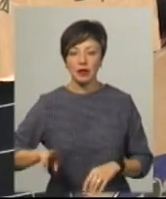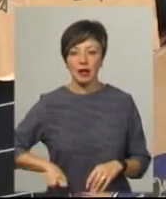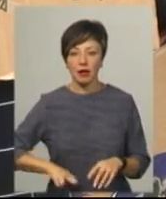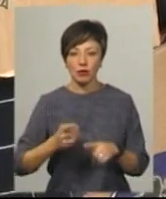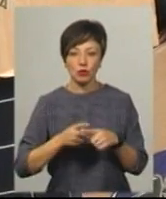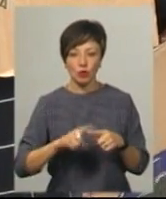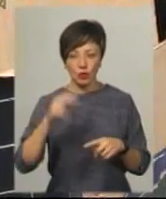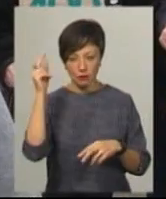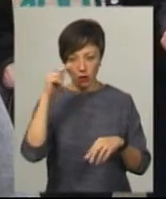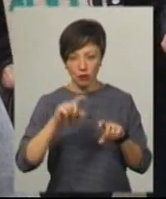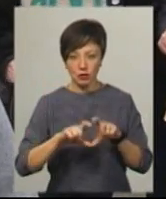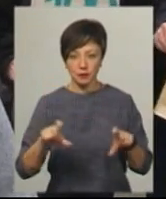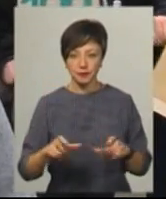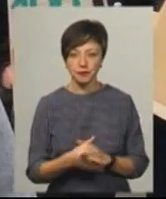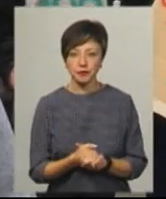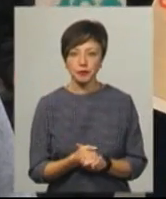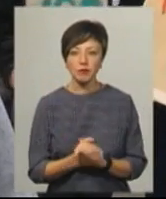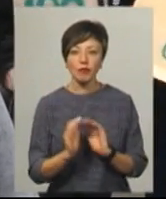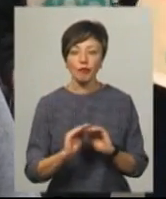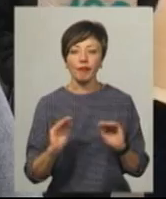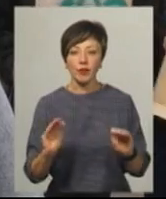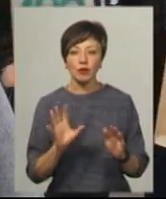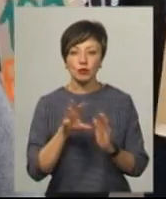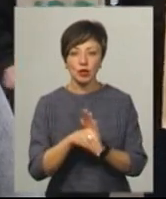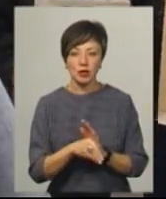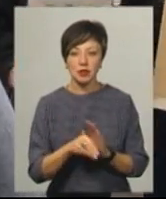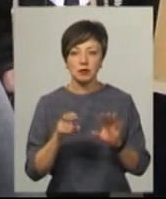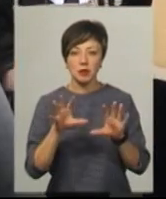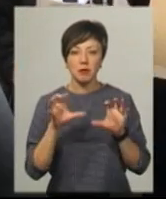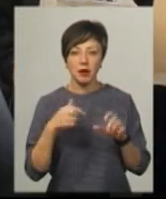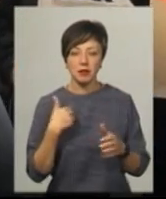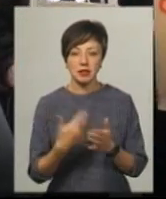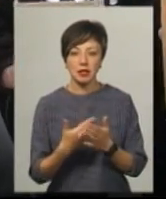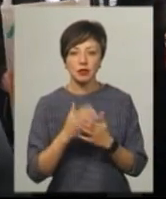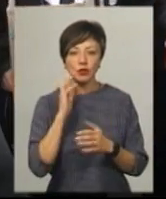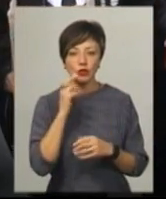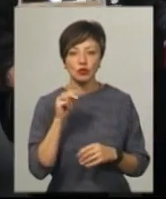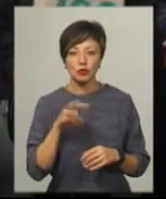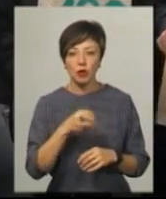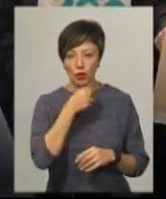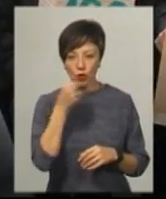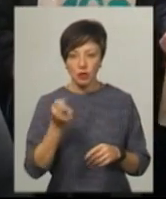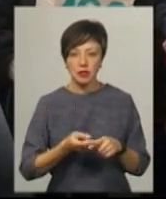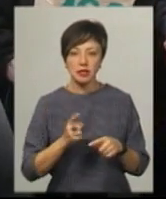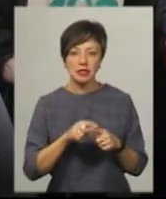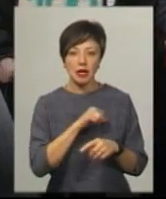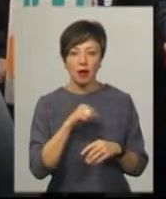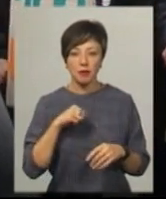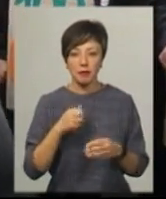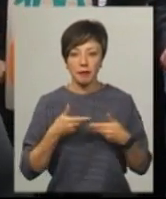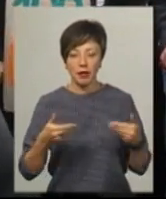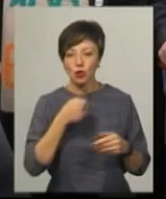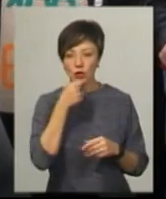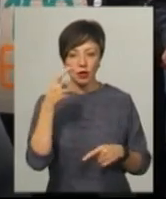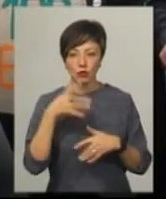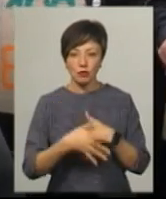вказаного навчального закладу Тамара Газда. Діти долучаються і сприймаються, мені здається, навіть серйозніше, ніж дорослі. Це ми, дорослі, не розуміємо, ми думаємо,